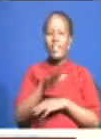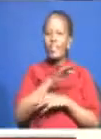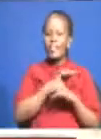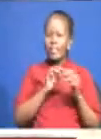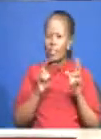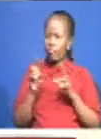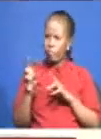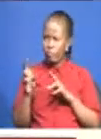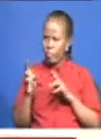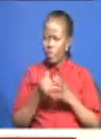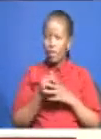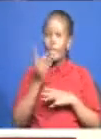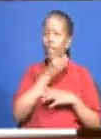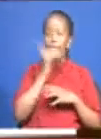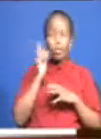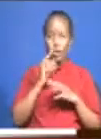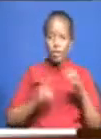Ukame ulianza kushuhudiwa mwaka